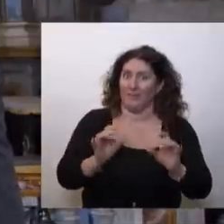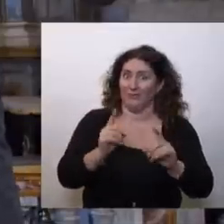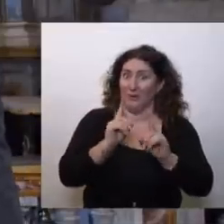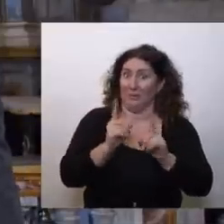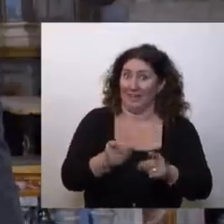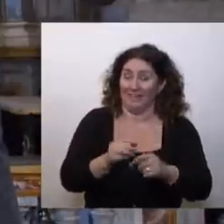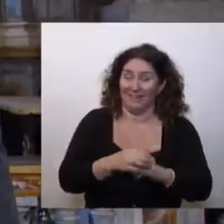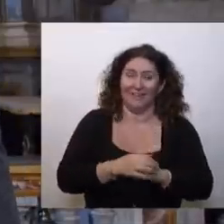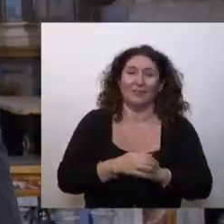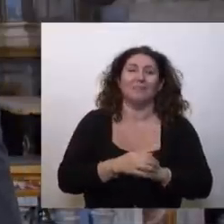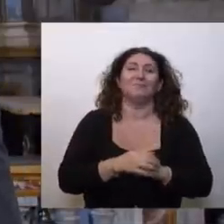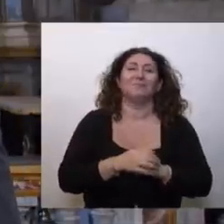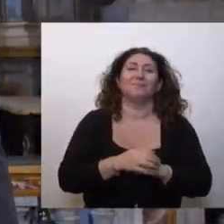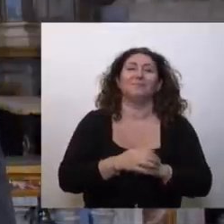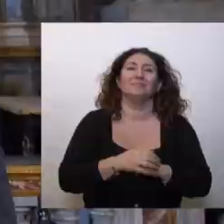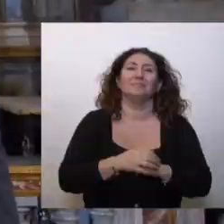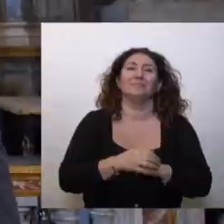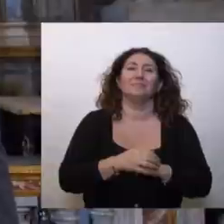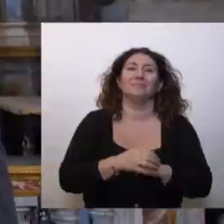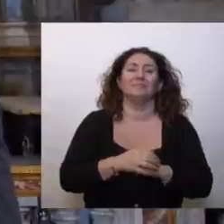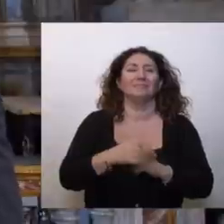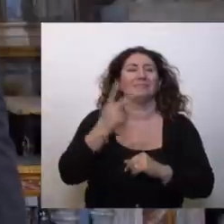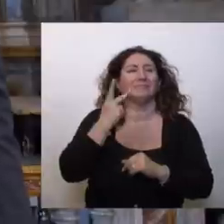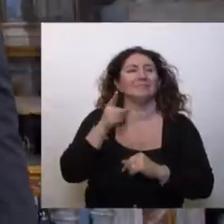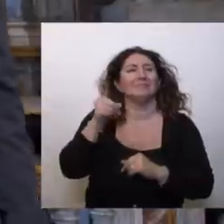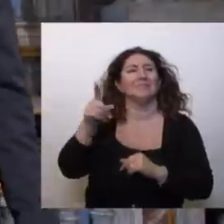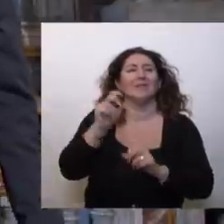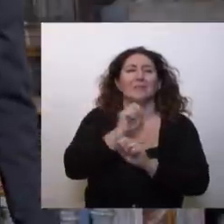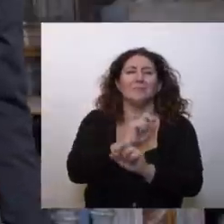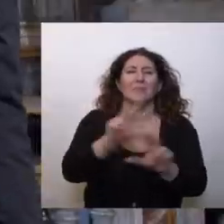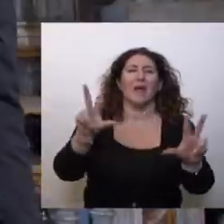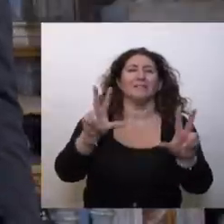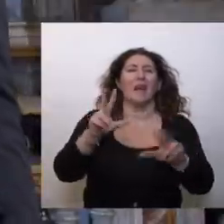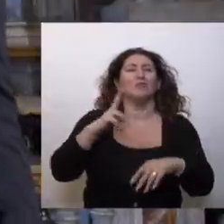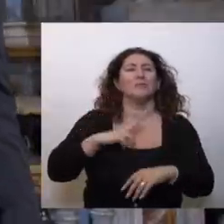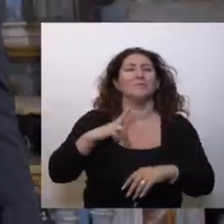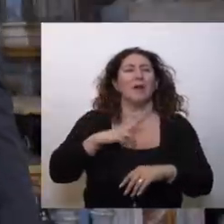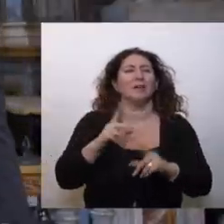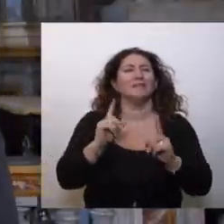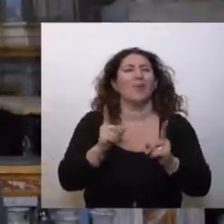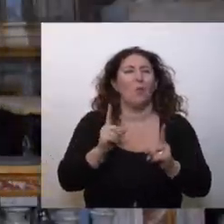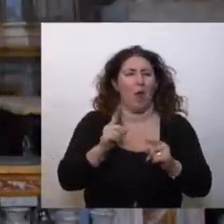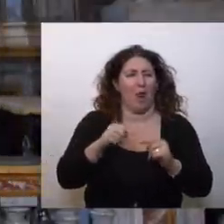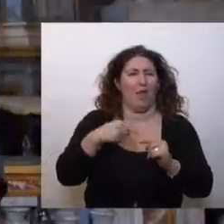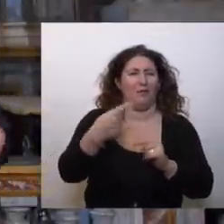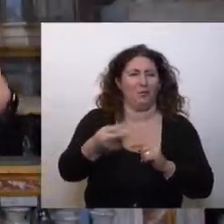infatti anche il suo messaggio di speranza. Ma allora, prima